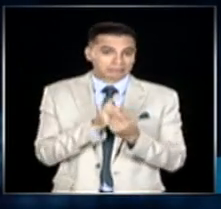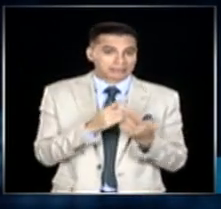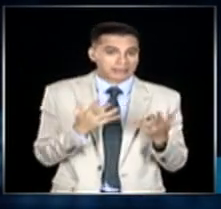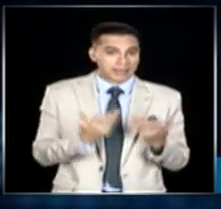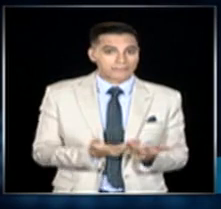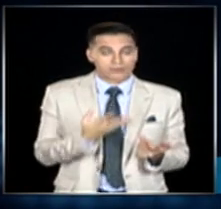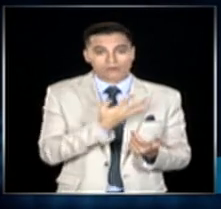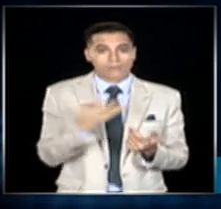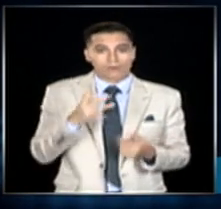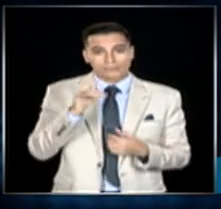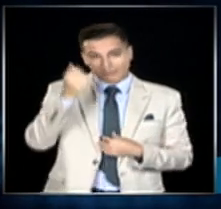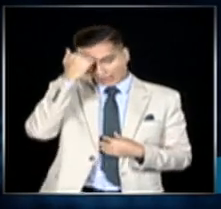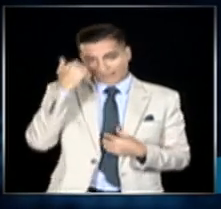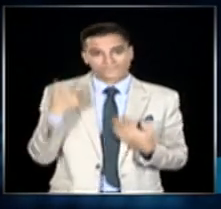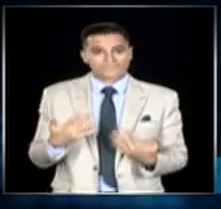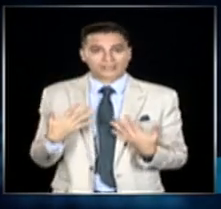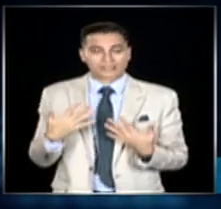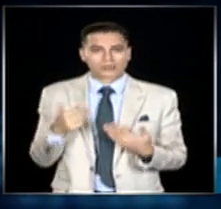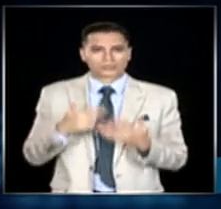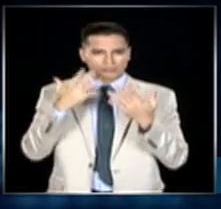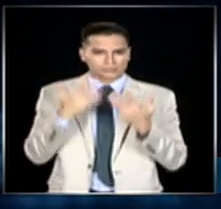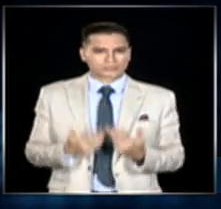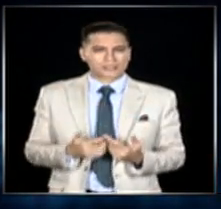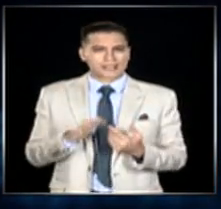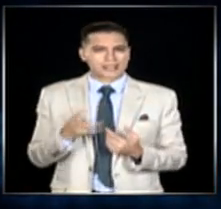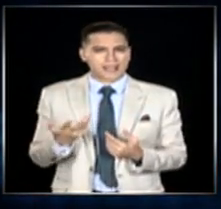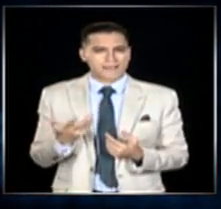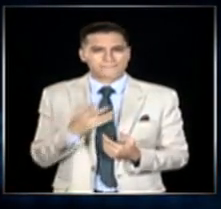يساوي 450 ألف جنيه، ويبقى الرصيد لحد